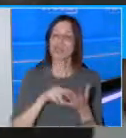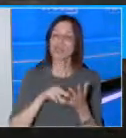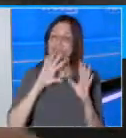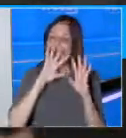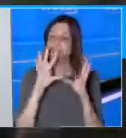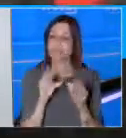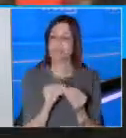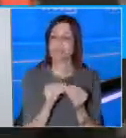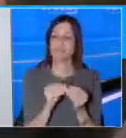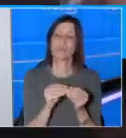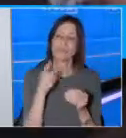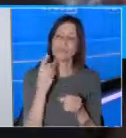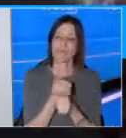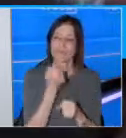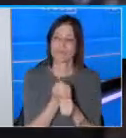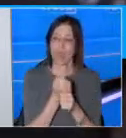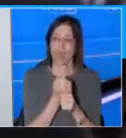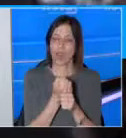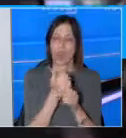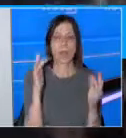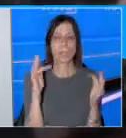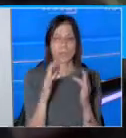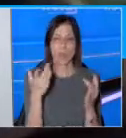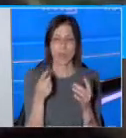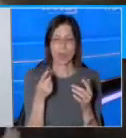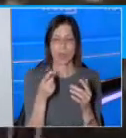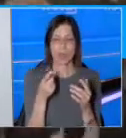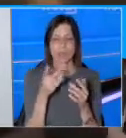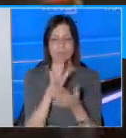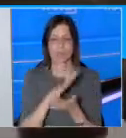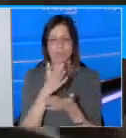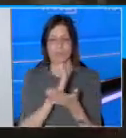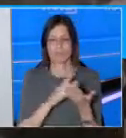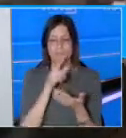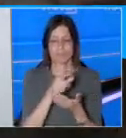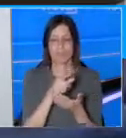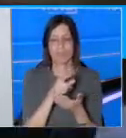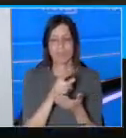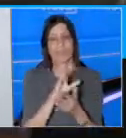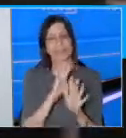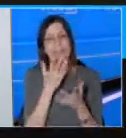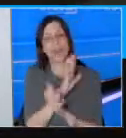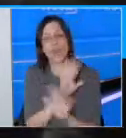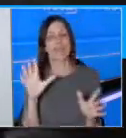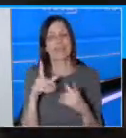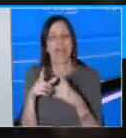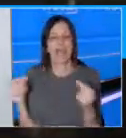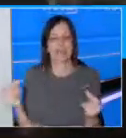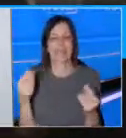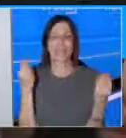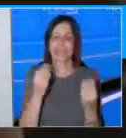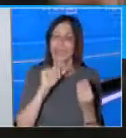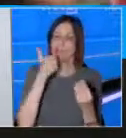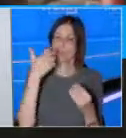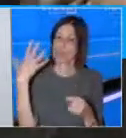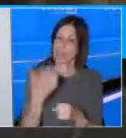בכללותה, ולפעול כלפי רובדים האלה אחרים כאילו אין את עזה. קודם כל אמרתי,